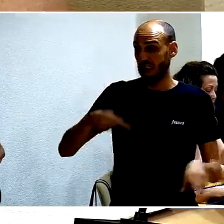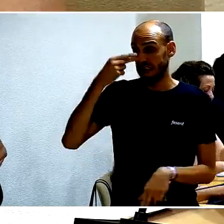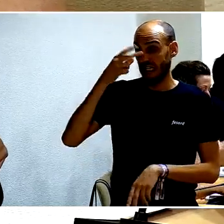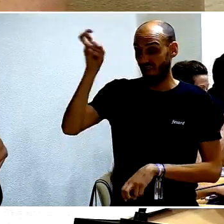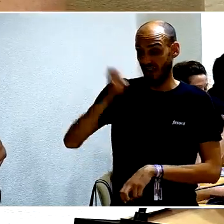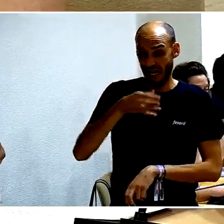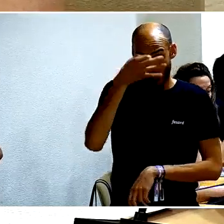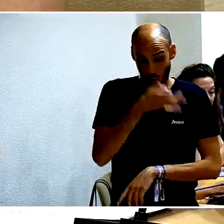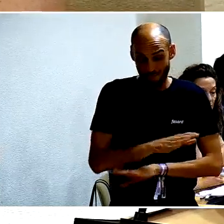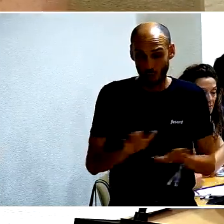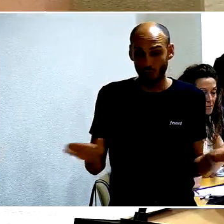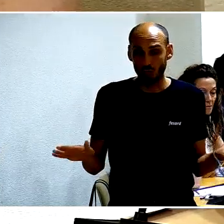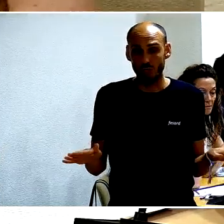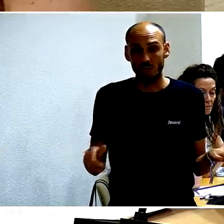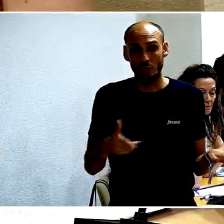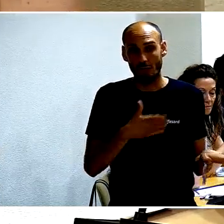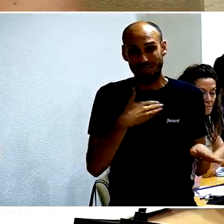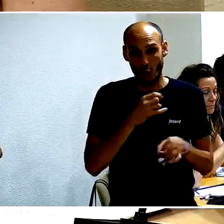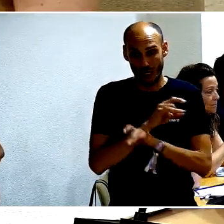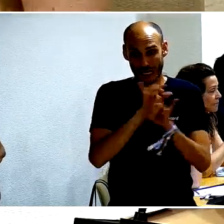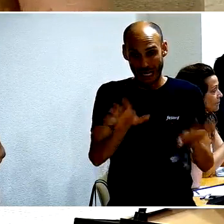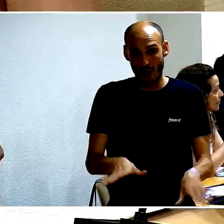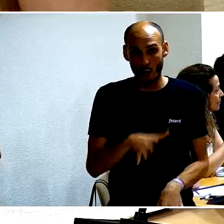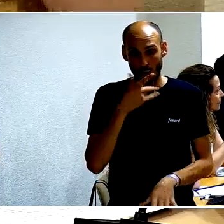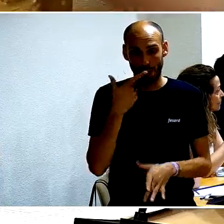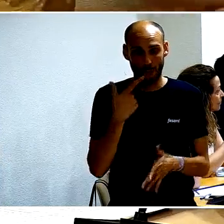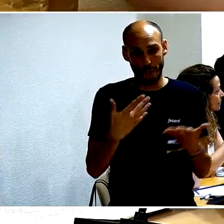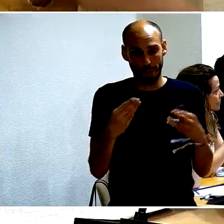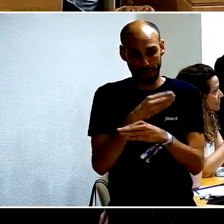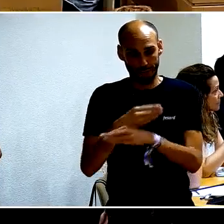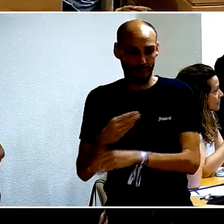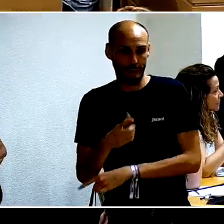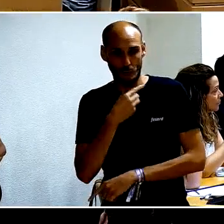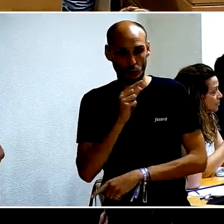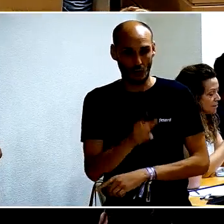que volia que quedara clar perquè no m'agrada que se tergiversen les coses.